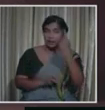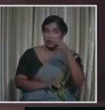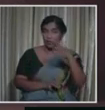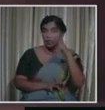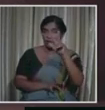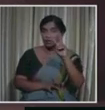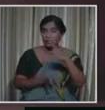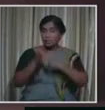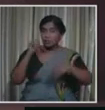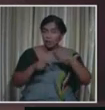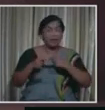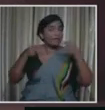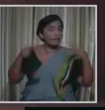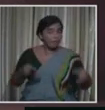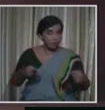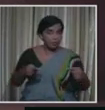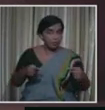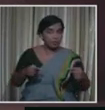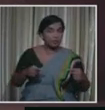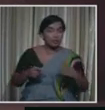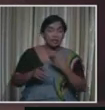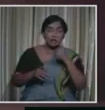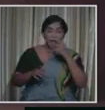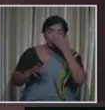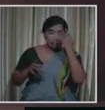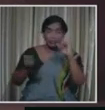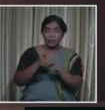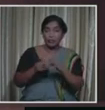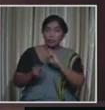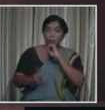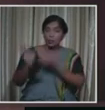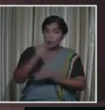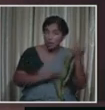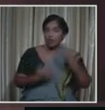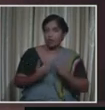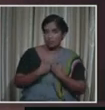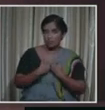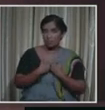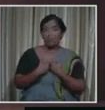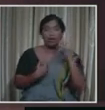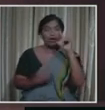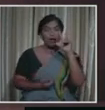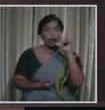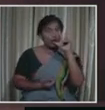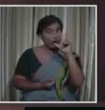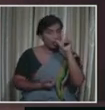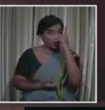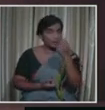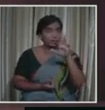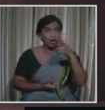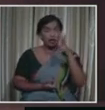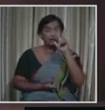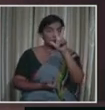ke janamata bicara te virudha. Inia janamata bicara te virudha sesta dikerja gip minis swapi. Asuh tu eva game ekda samasya asuhnya